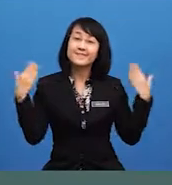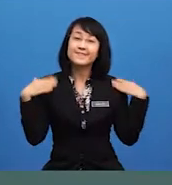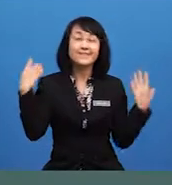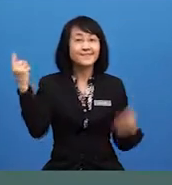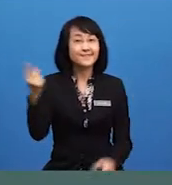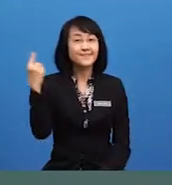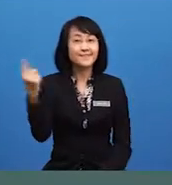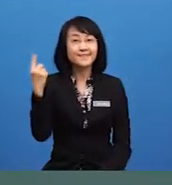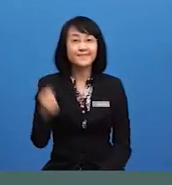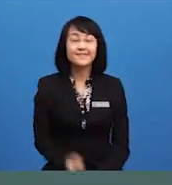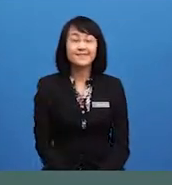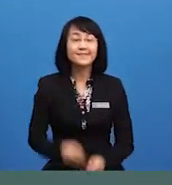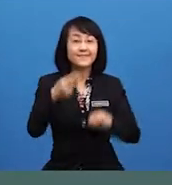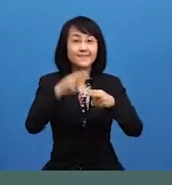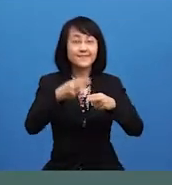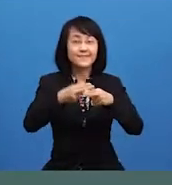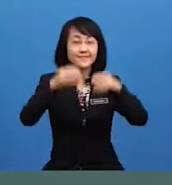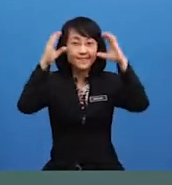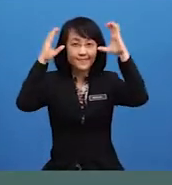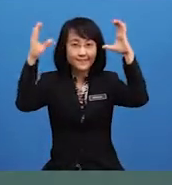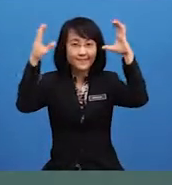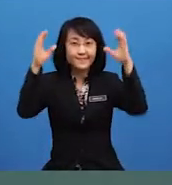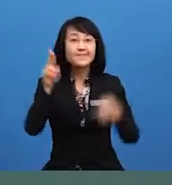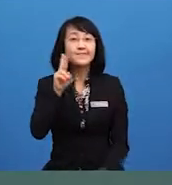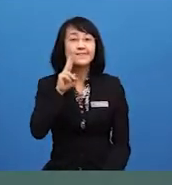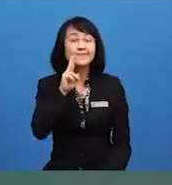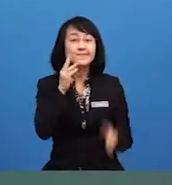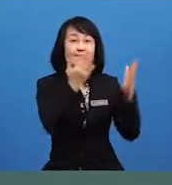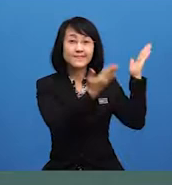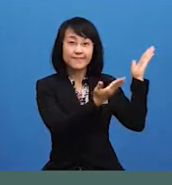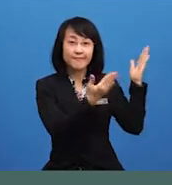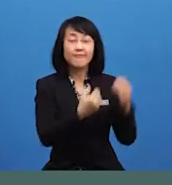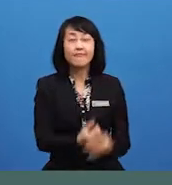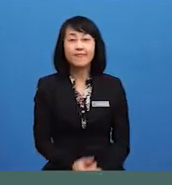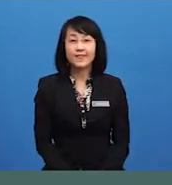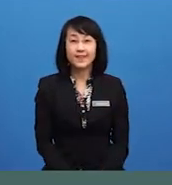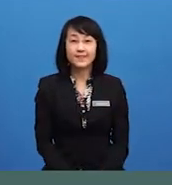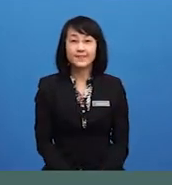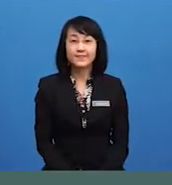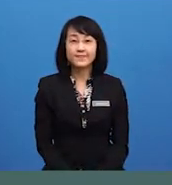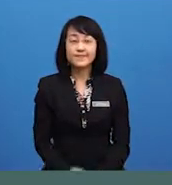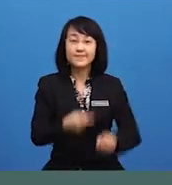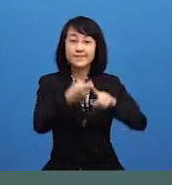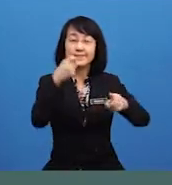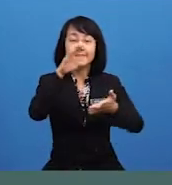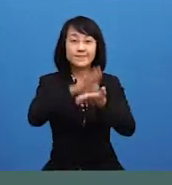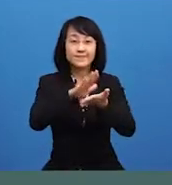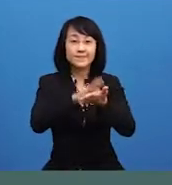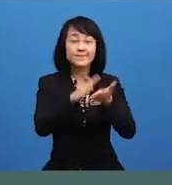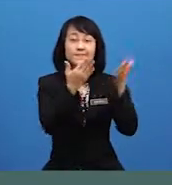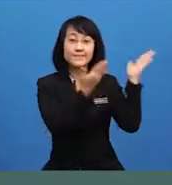sentiasa. Nama cikgu Umi Aimi Hazwani binti Arif dan berkhidmat